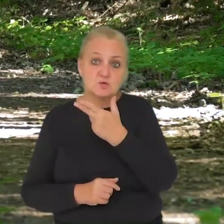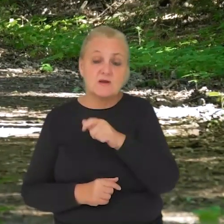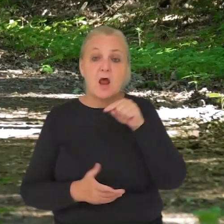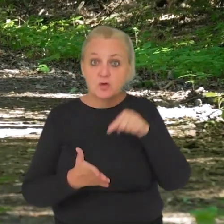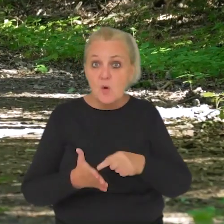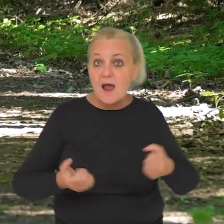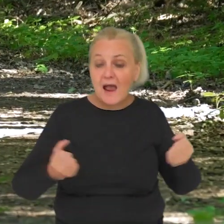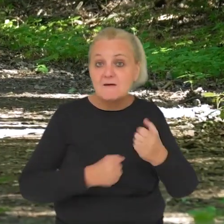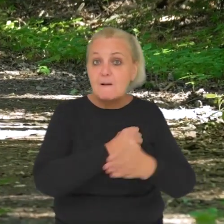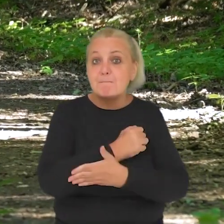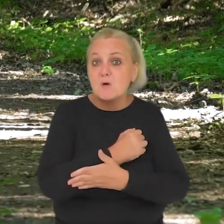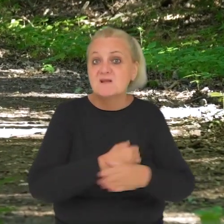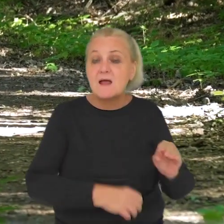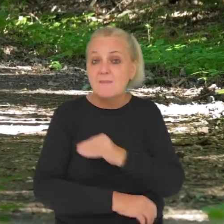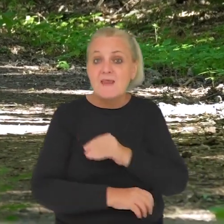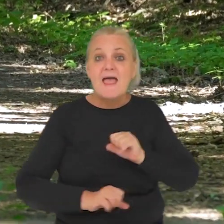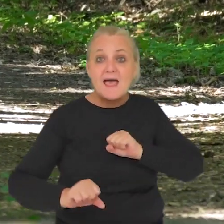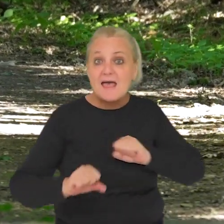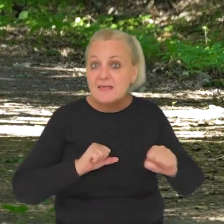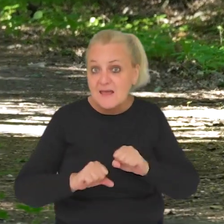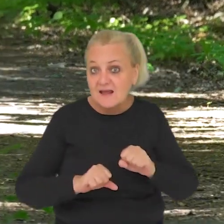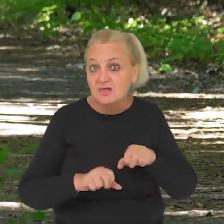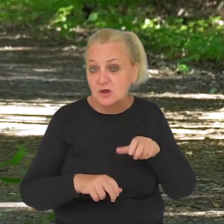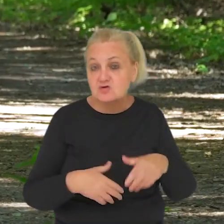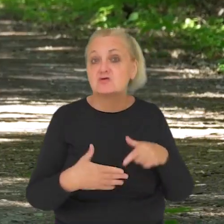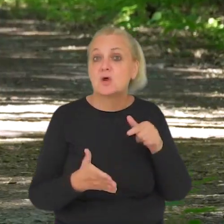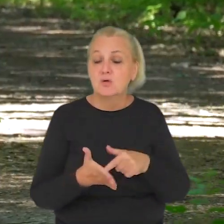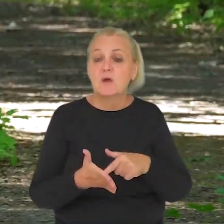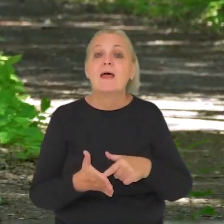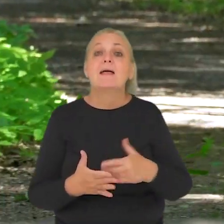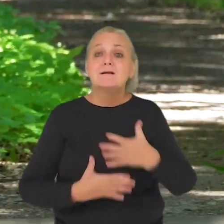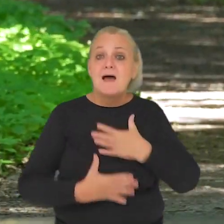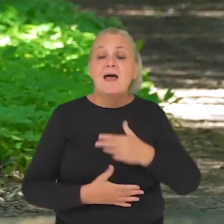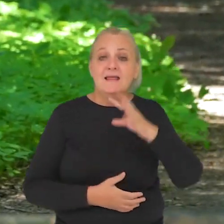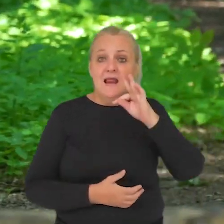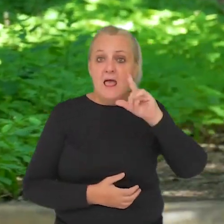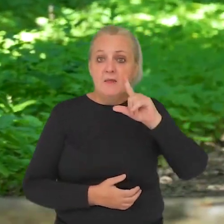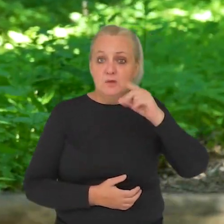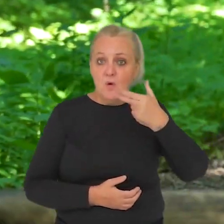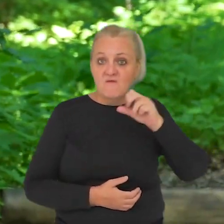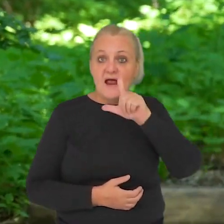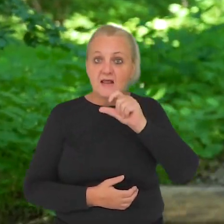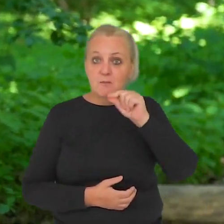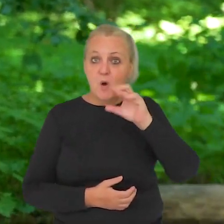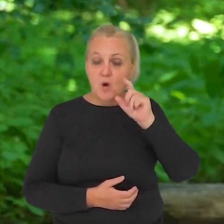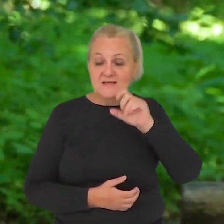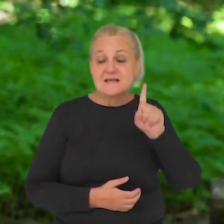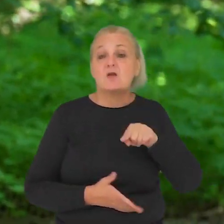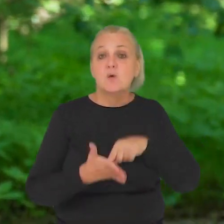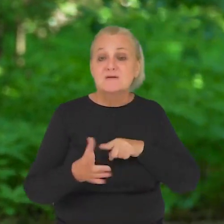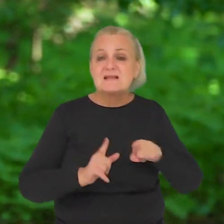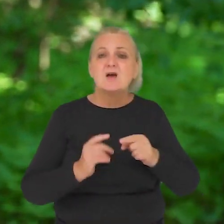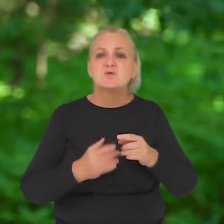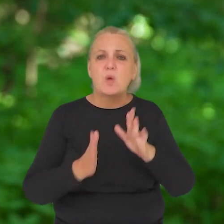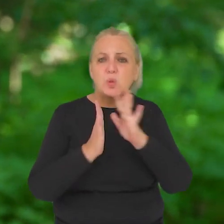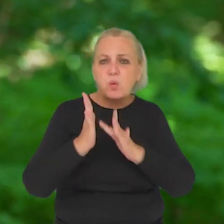trakcie takiej aktywności podstawowym materiałem energetycznym jest tlenowa lipoliza. W związku z tym